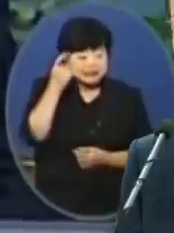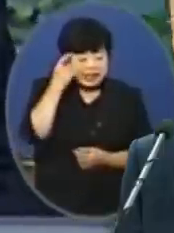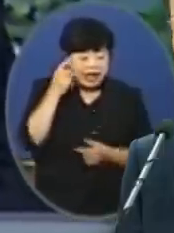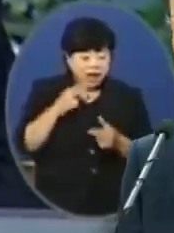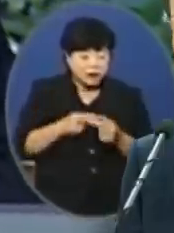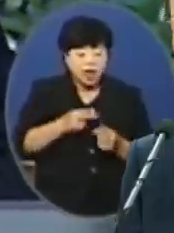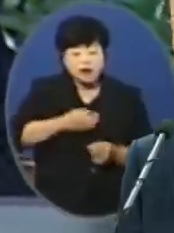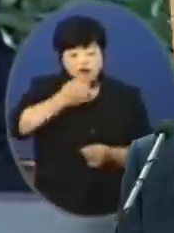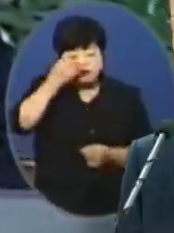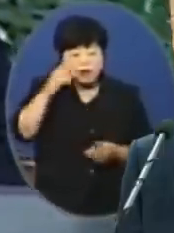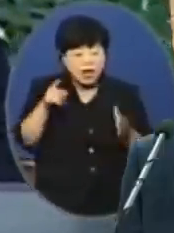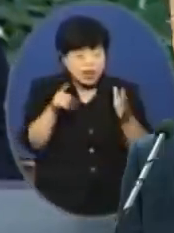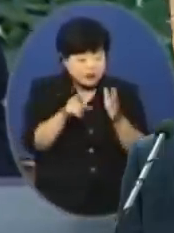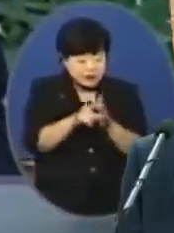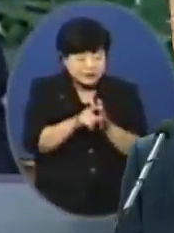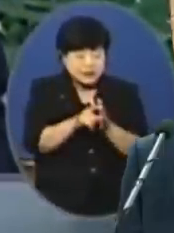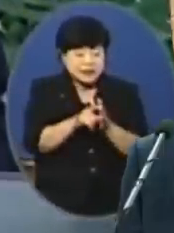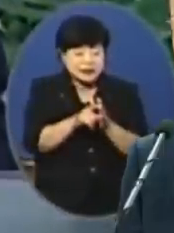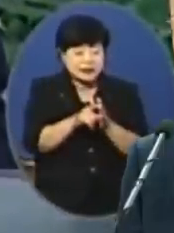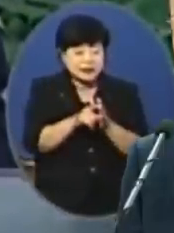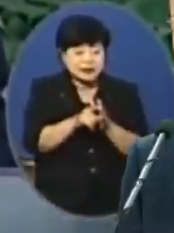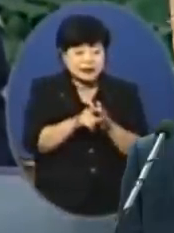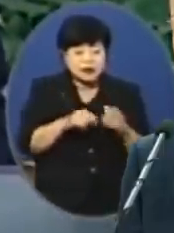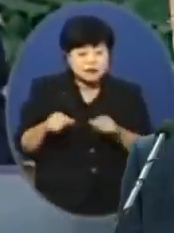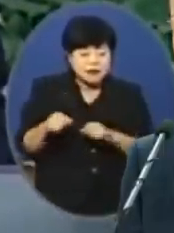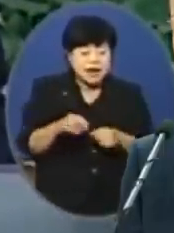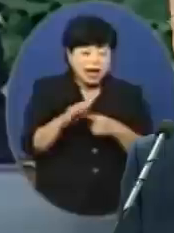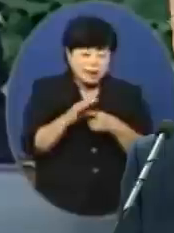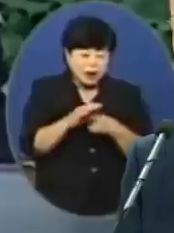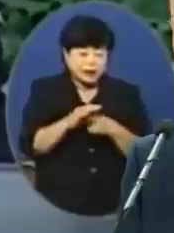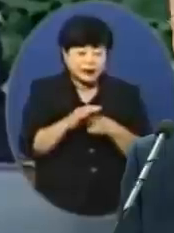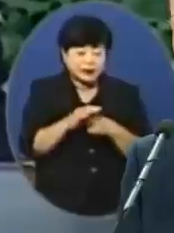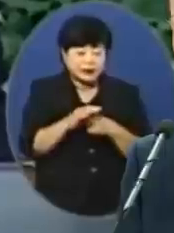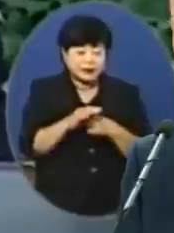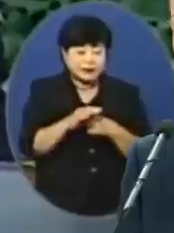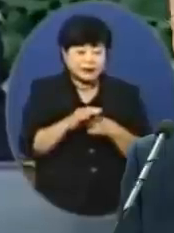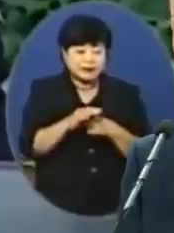생각과 꿈과 믿음이 운행하면은